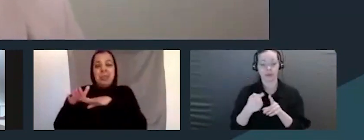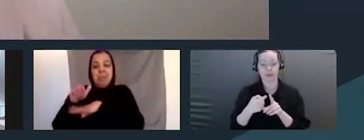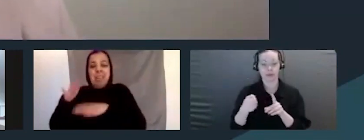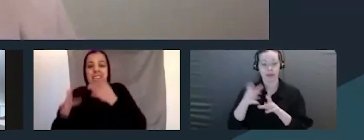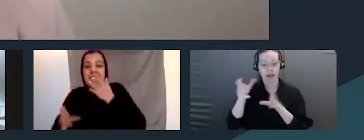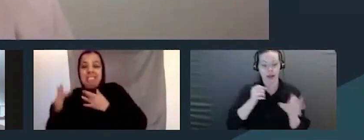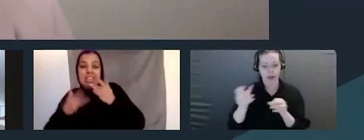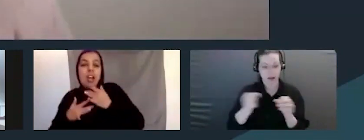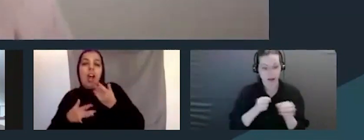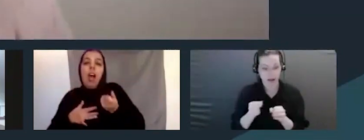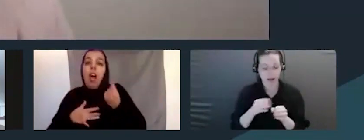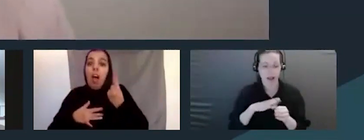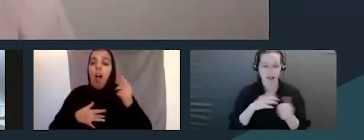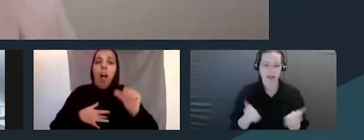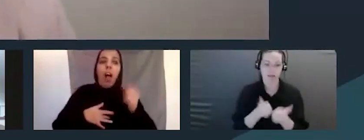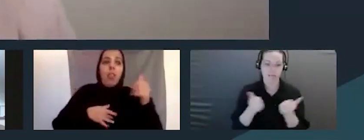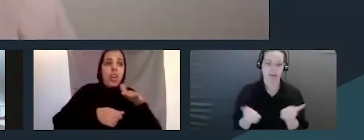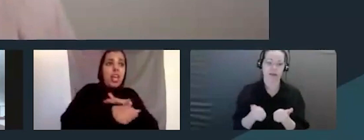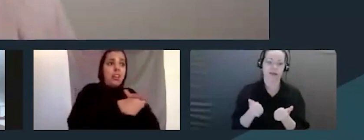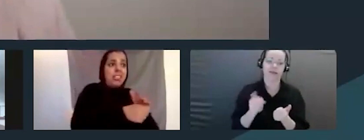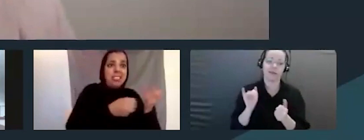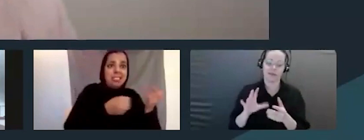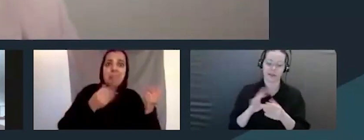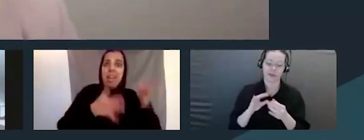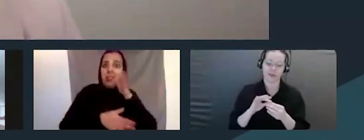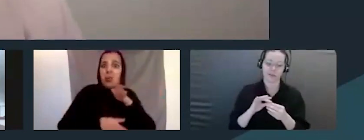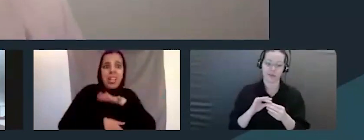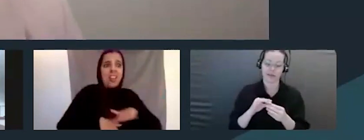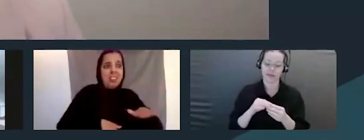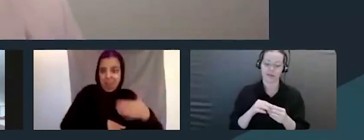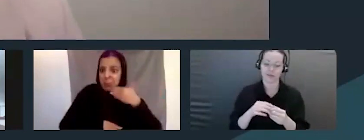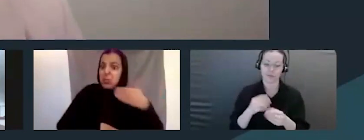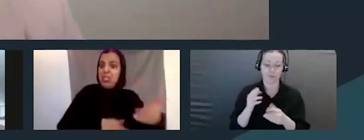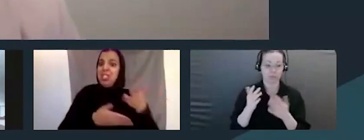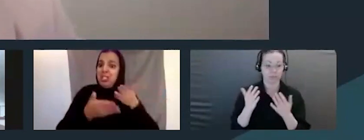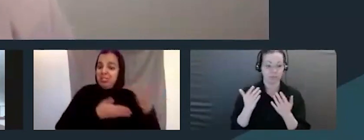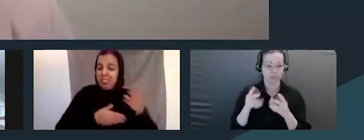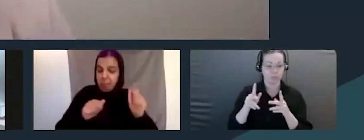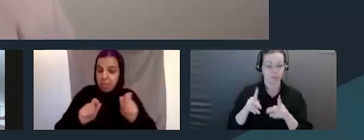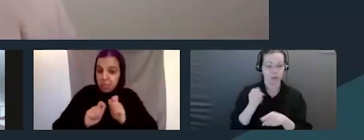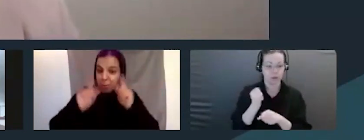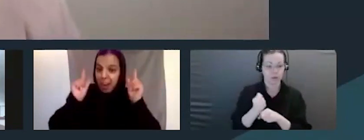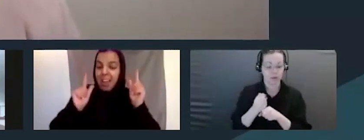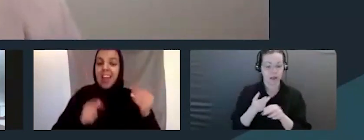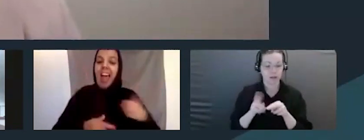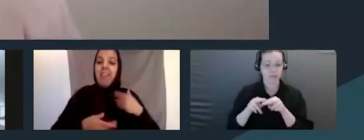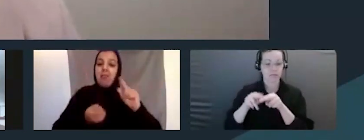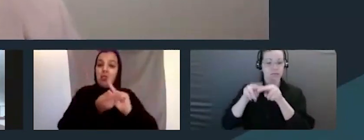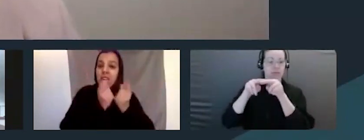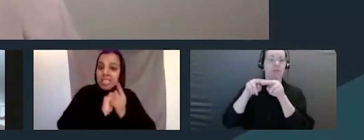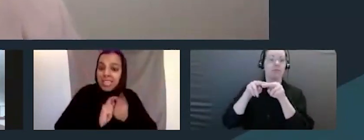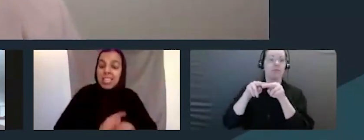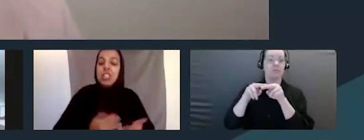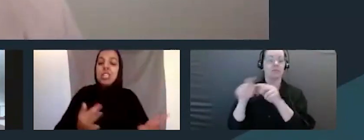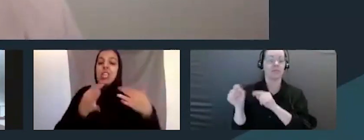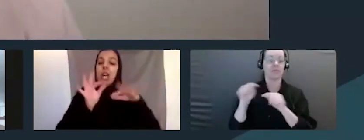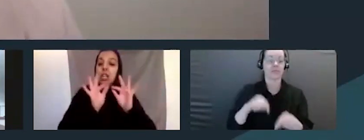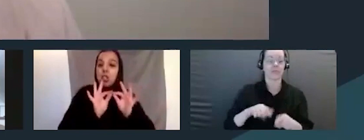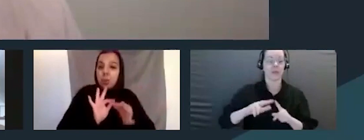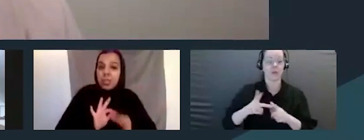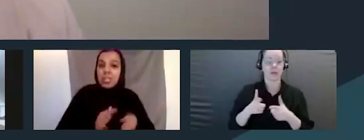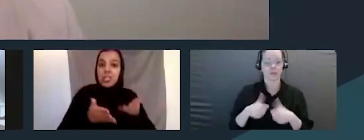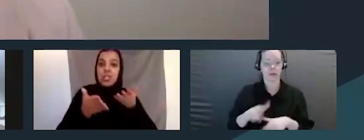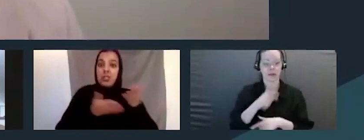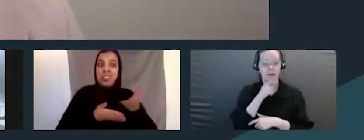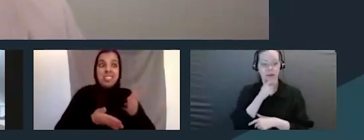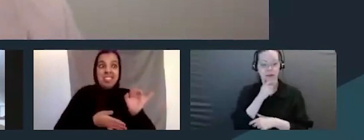Mais parfois, il y a des services qui sont fournis dans pas mal de régions rurales lorsqu'il est question de services de traduction, d'interprétation, mais ça n'a